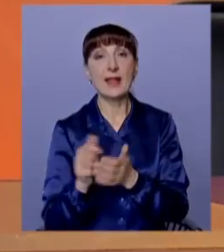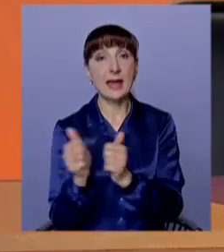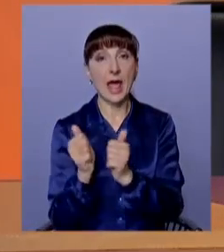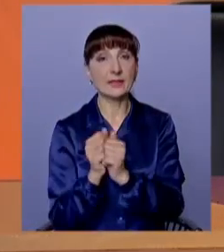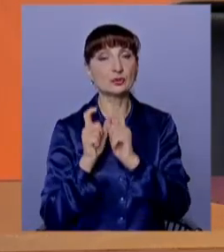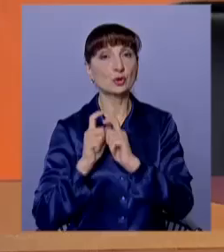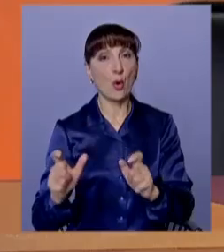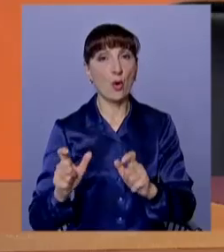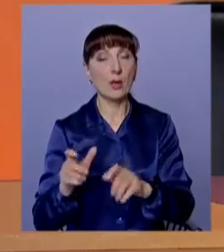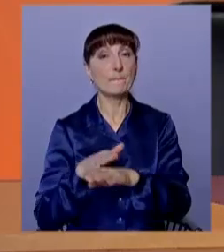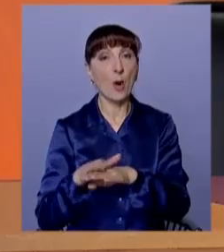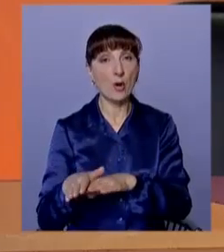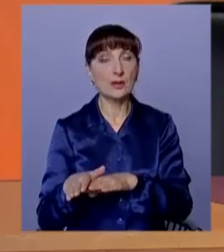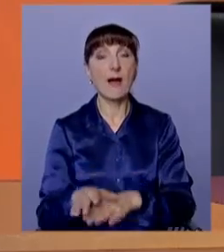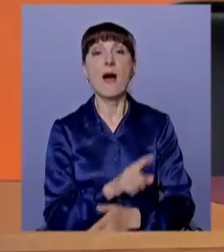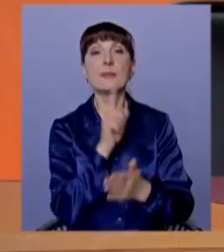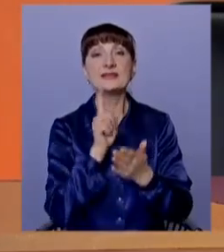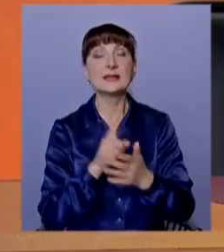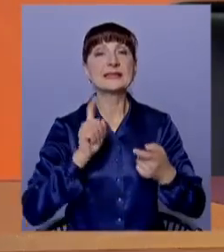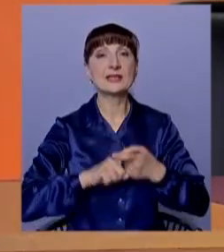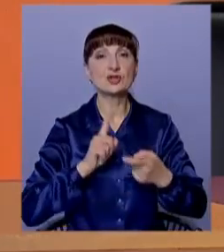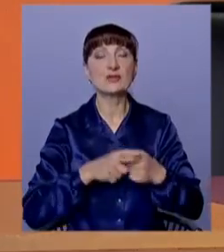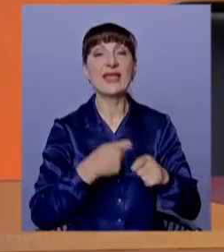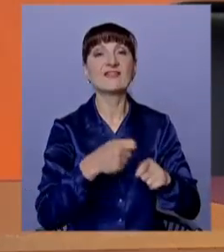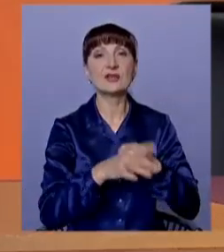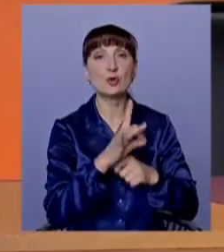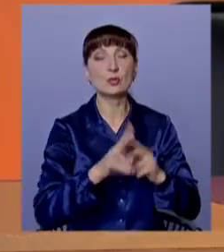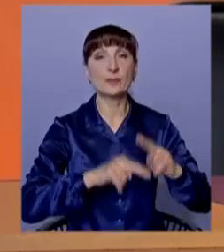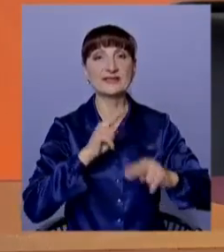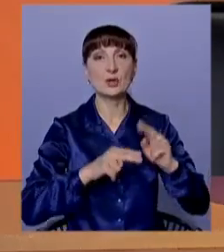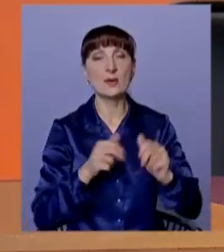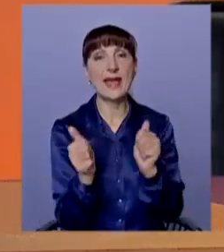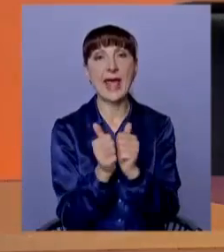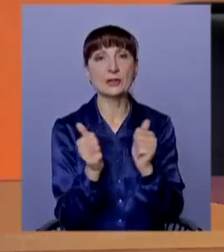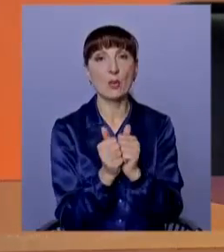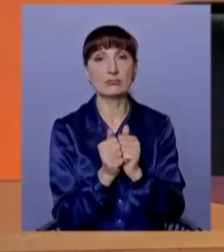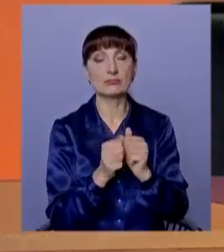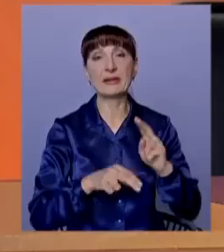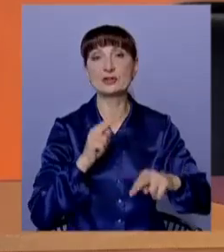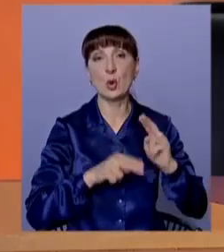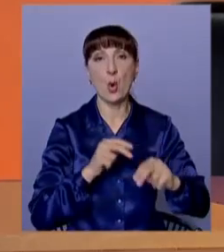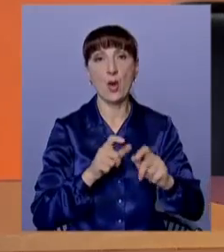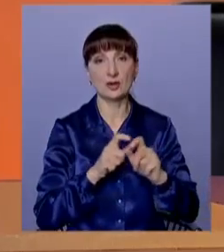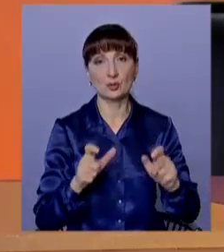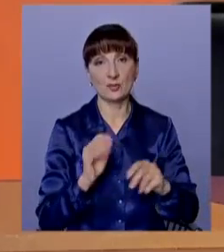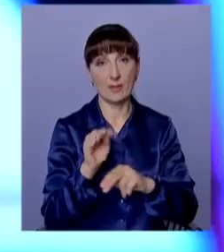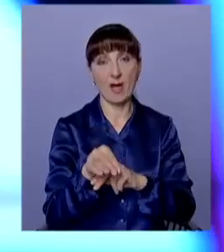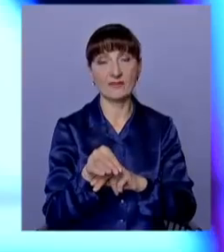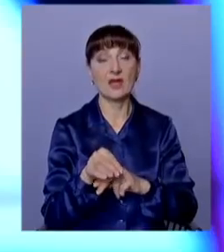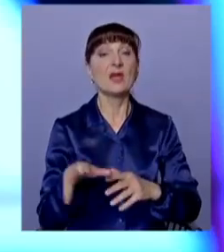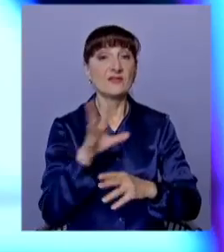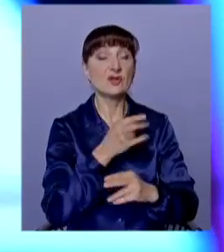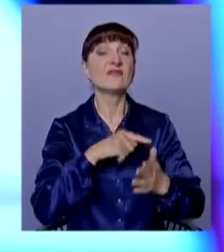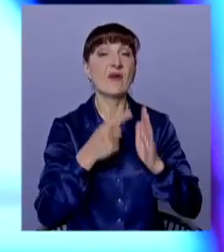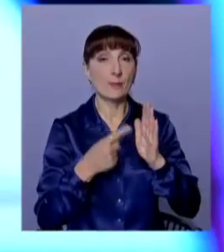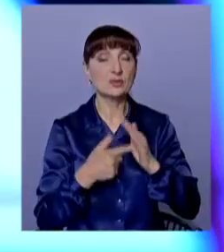школа загруженная, обязательно за счет инвесторов будет построена пристройка и так далее. Вот такими путями у нас все эти